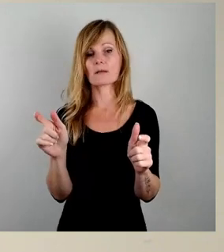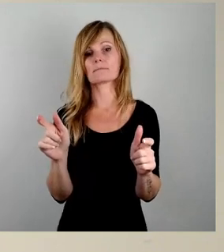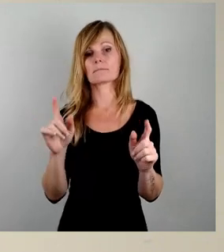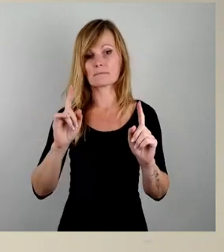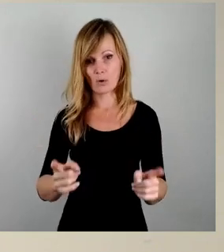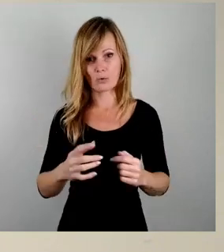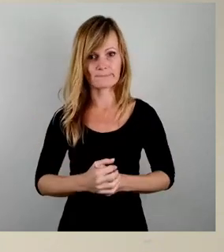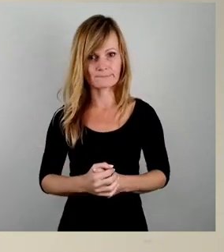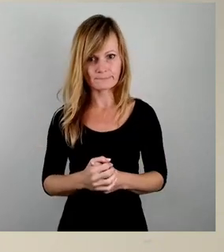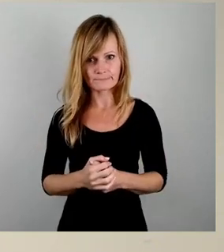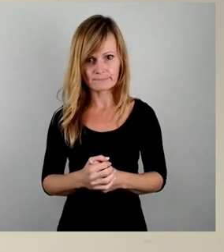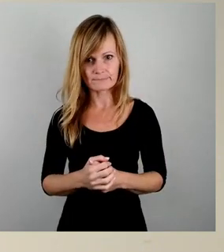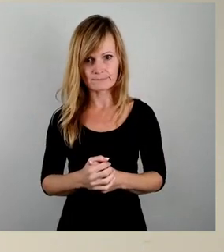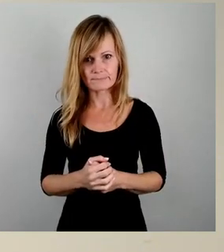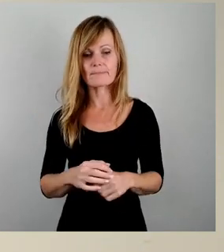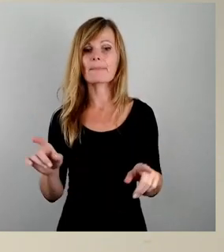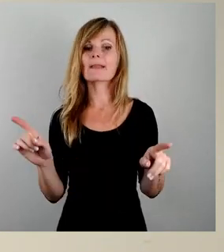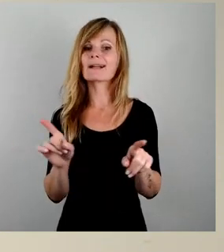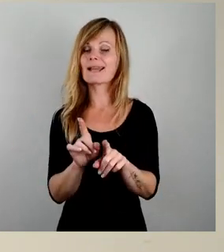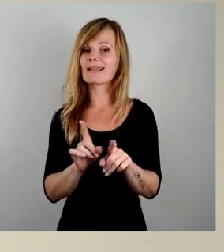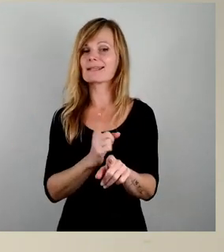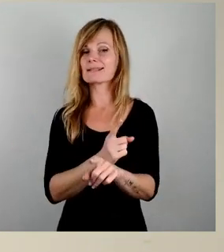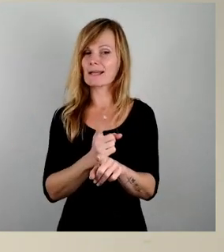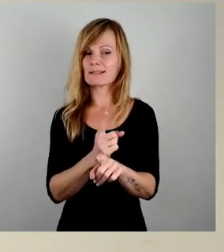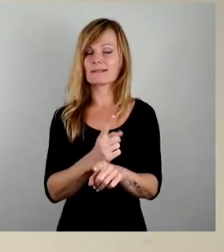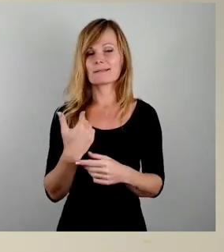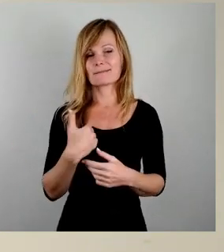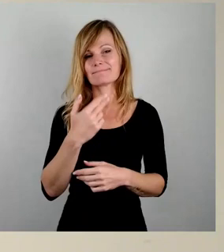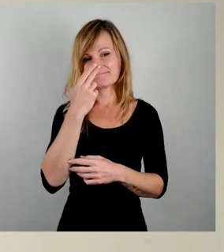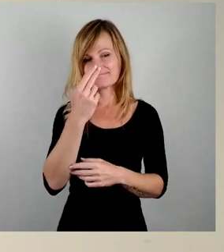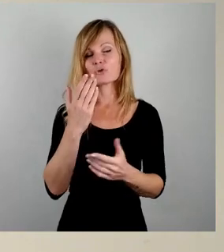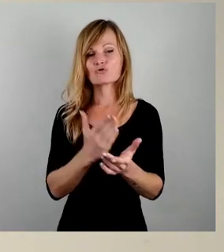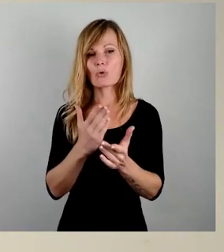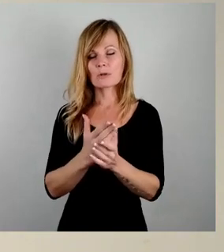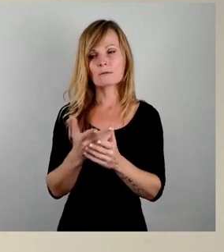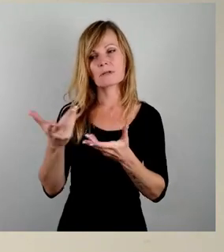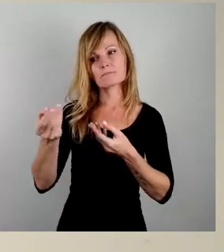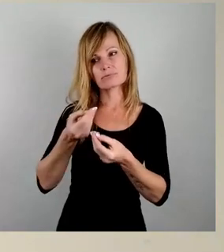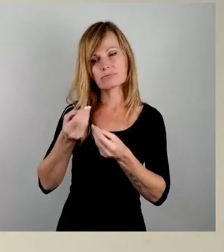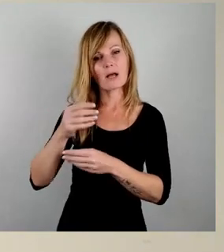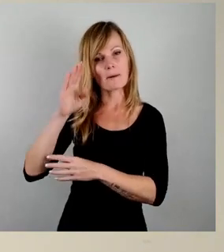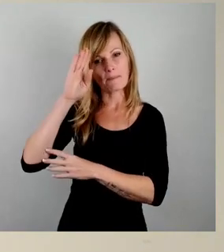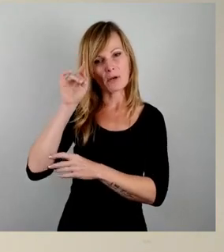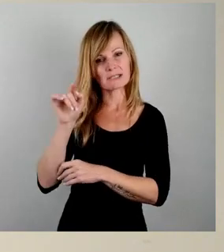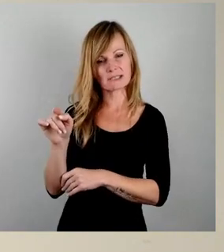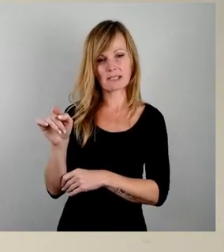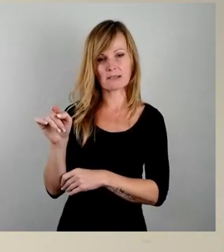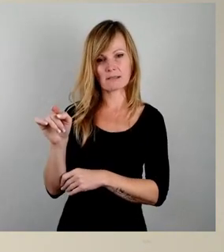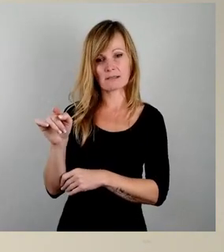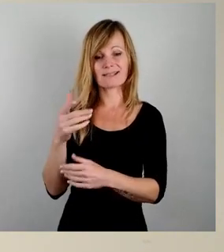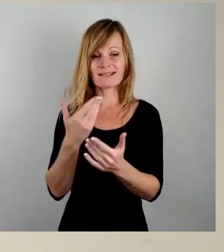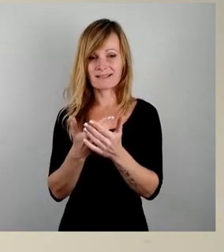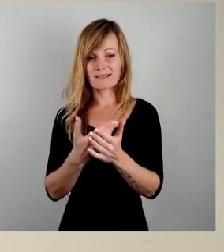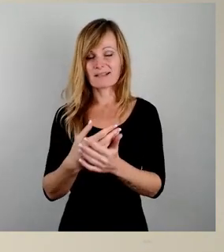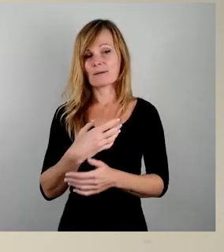Gleichzeitig sind wir durchaus mit der Polizei im Gespräch, wie man diesem Problem